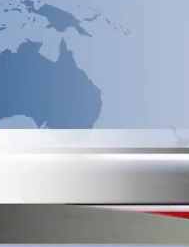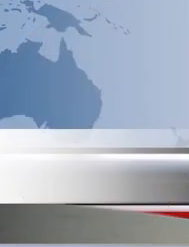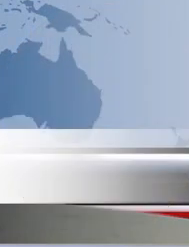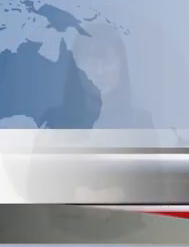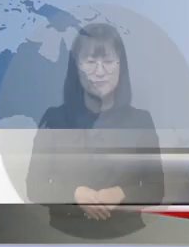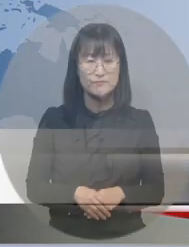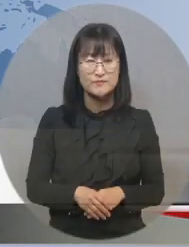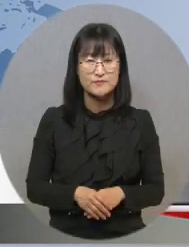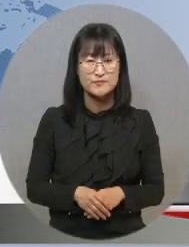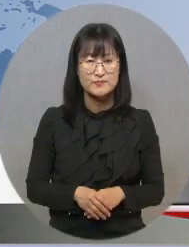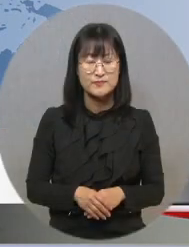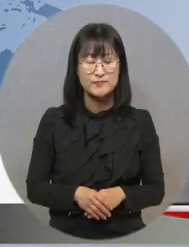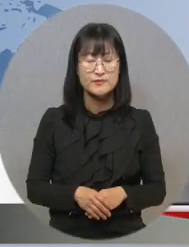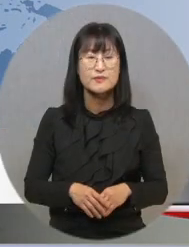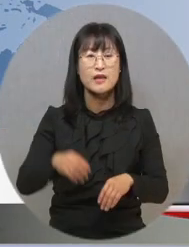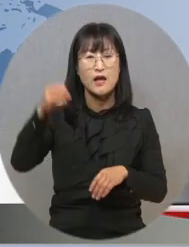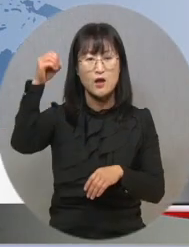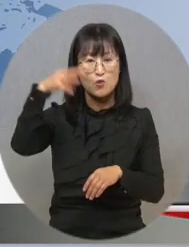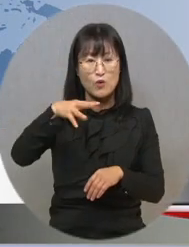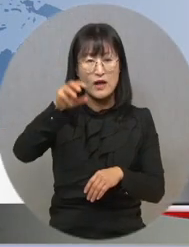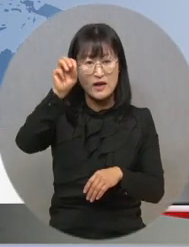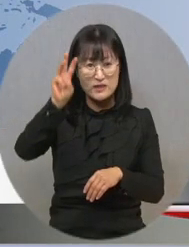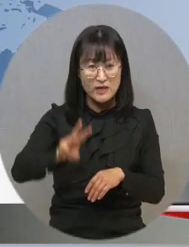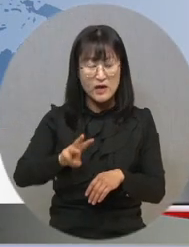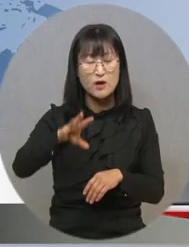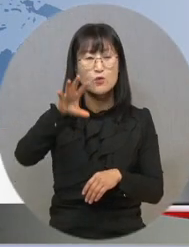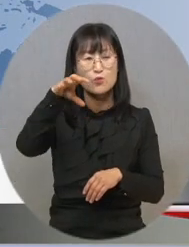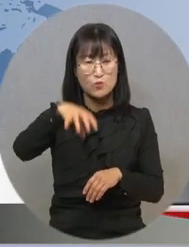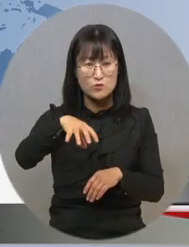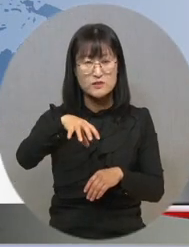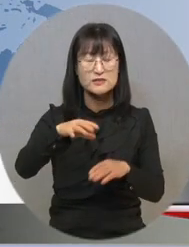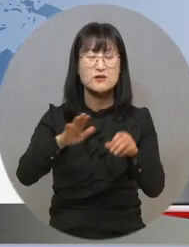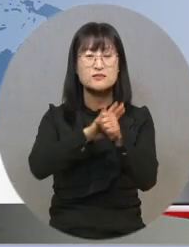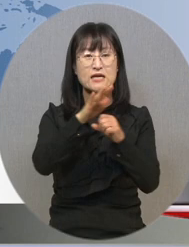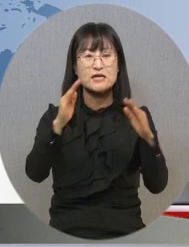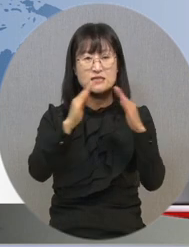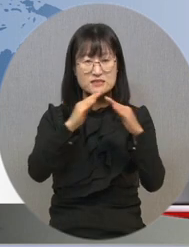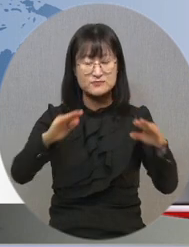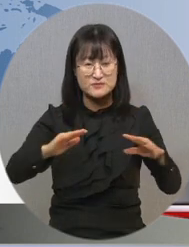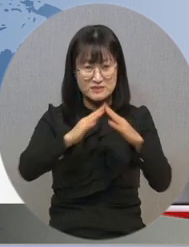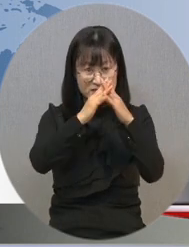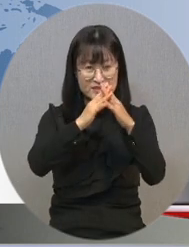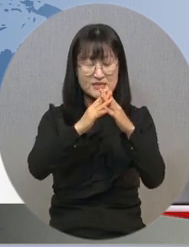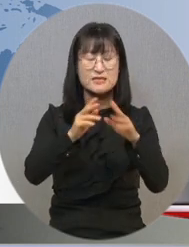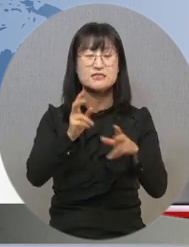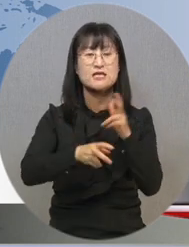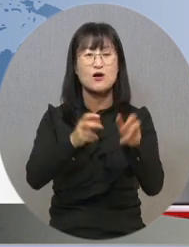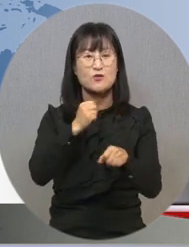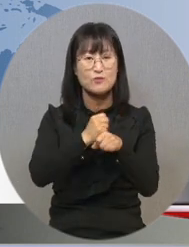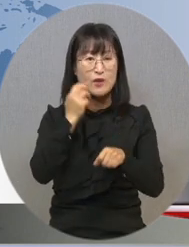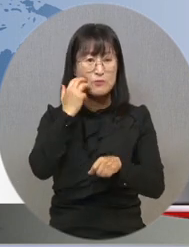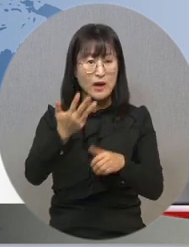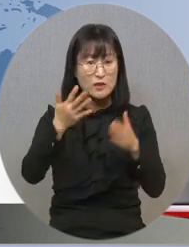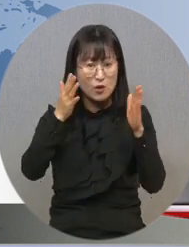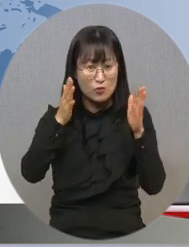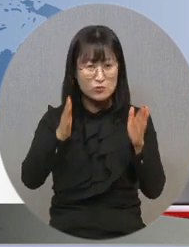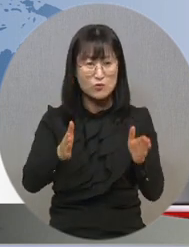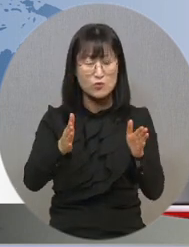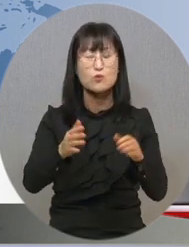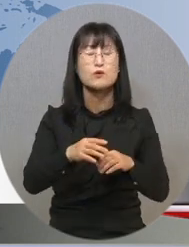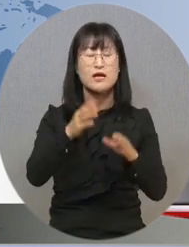전남 광양에서 지난 4월 사랑의 집짓기 사업이 시작됐는데요 8개월 동안 지역의 기업과